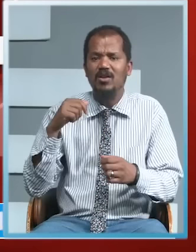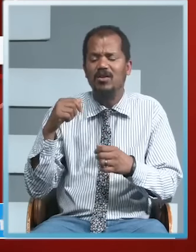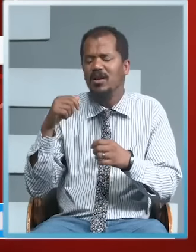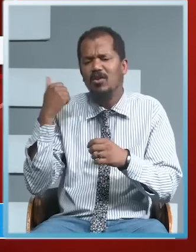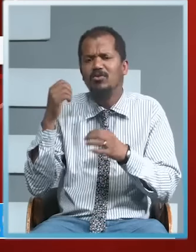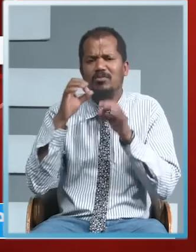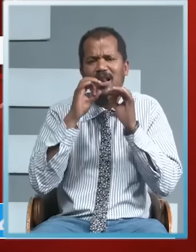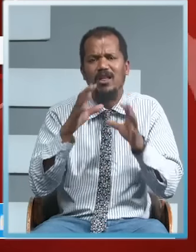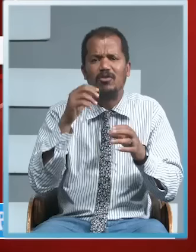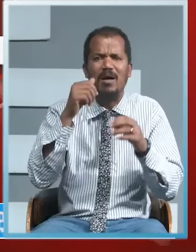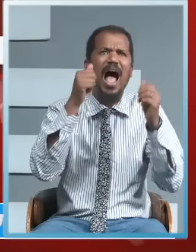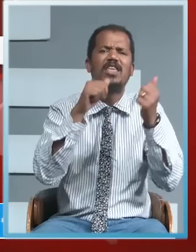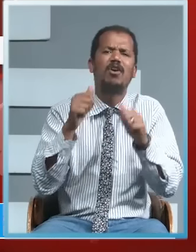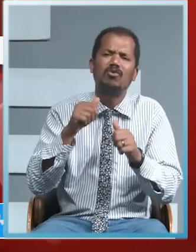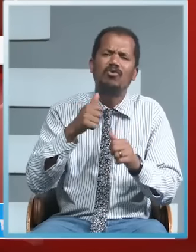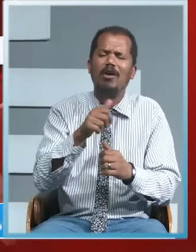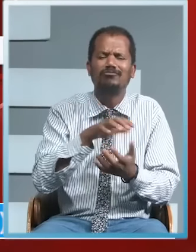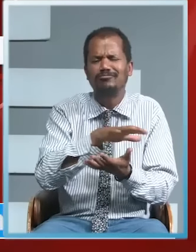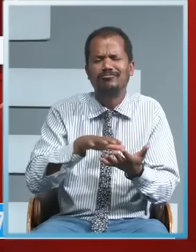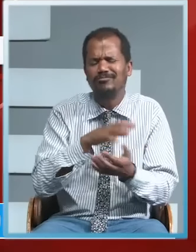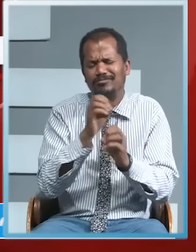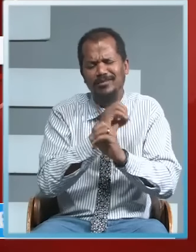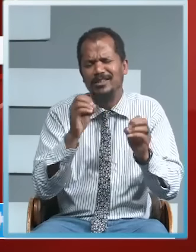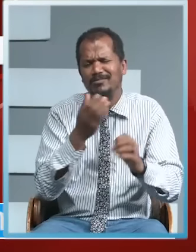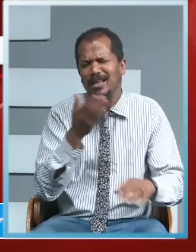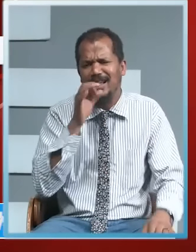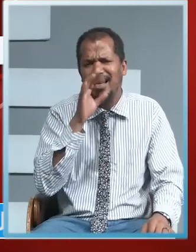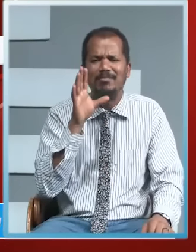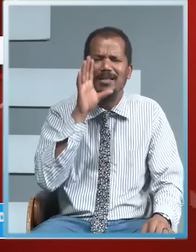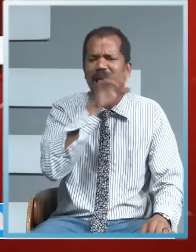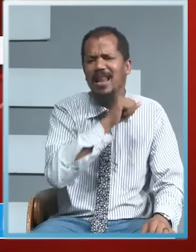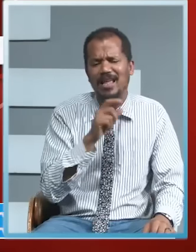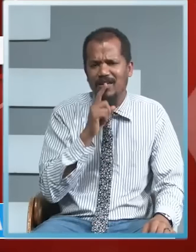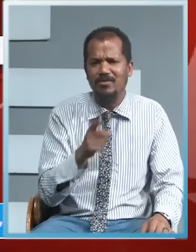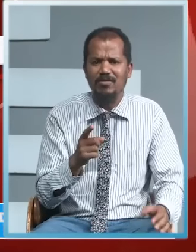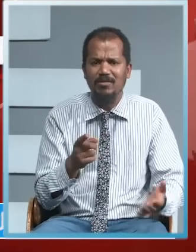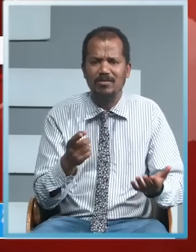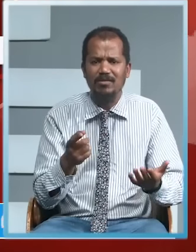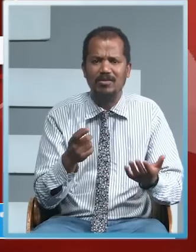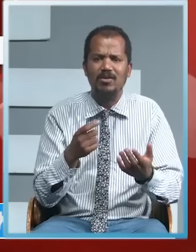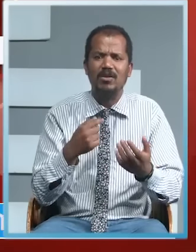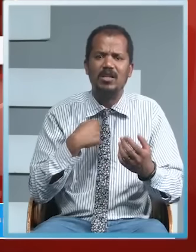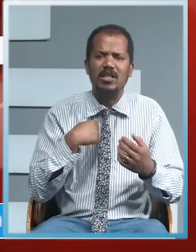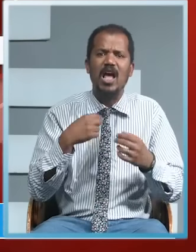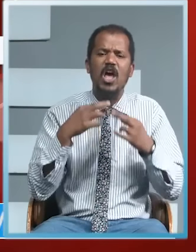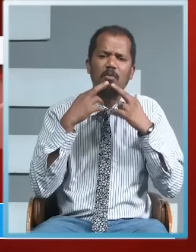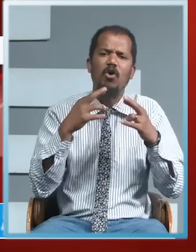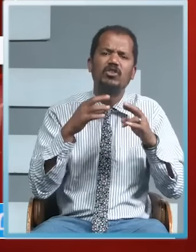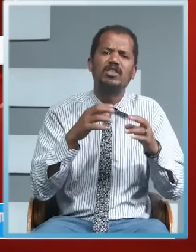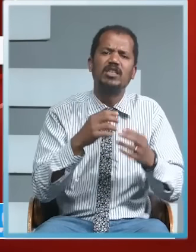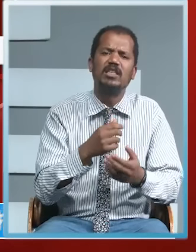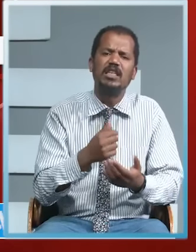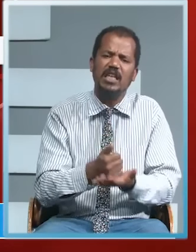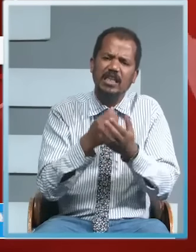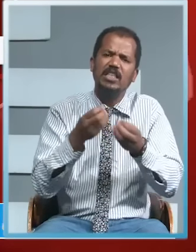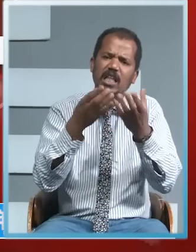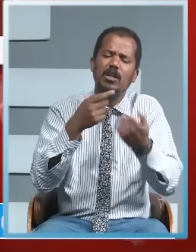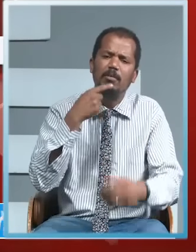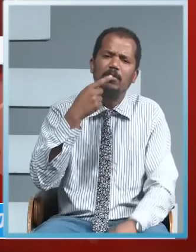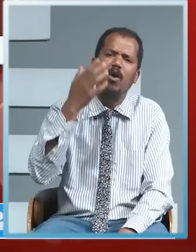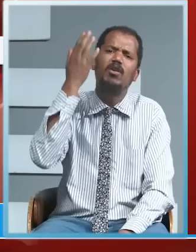የላቸውም። አሁን እንኳን ሁሉ አየሩም የተዛባ ነው። ምንም ነገር የለም። አሁን እያለቀ ነው የሚበራ ኤድወርክ እናደርግላችኋለን ያሉም ሰዎች ነበሩ፣